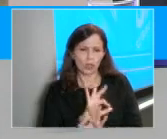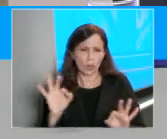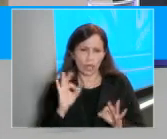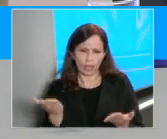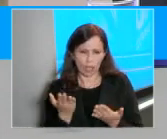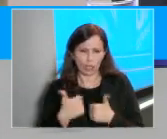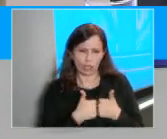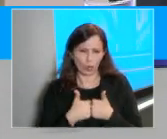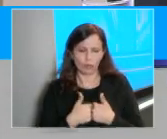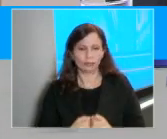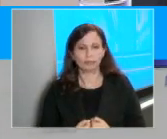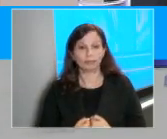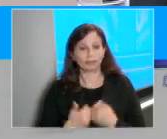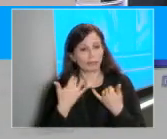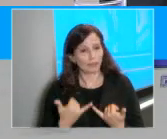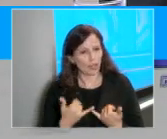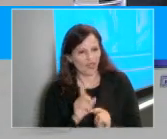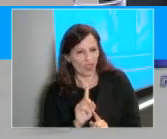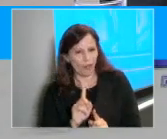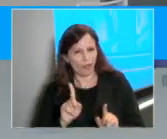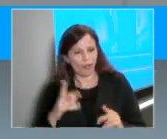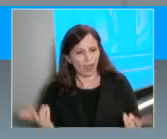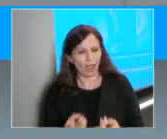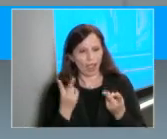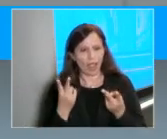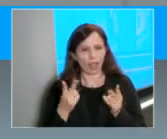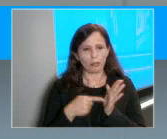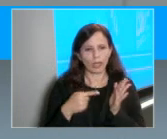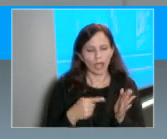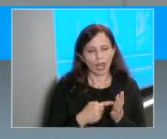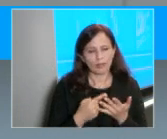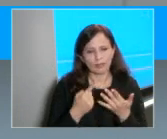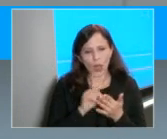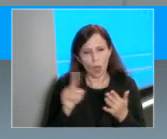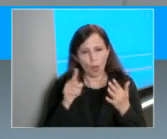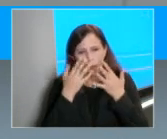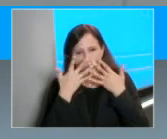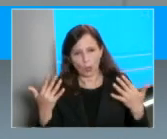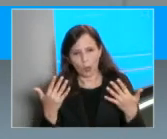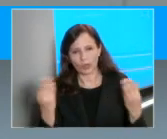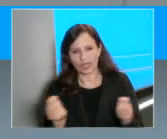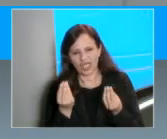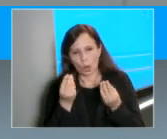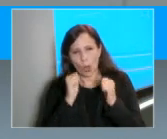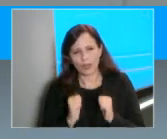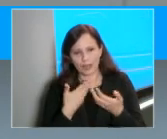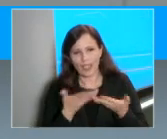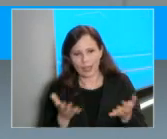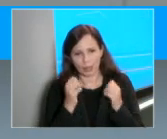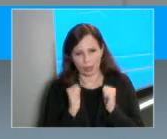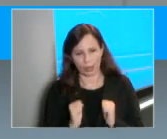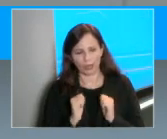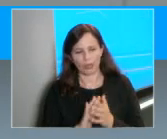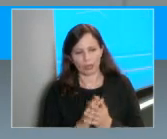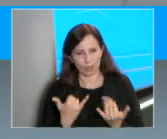תחושה שעכשיו זה תקופה שלא כל כך קל ולא כל כך נעים, בגלל שהחוסר הוודאות הוא... כן, תודה. באמת תקופה כזאת